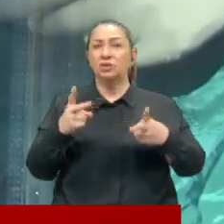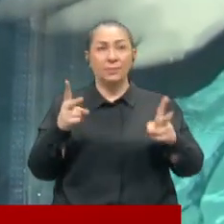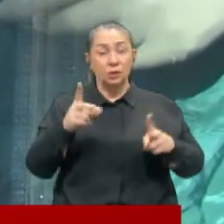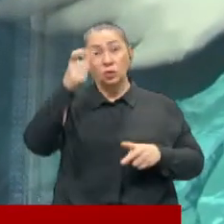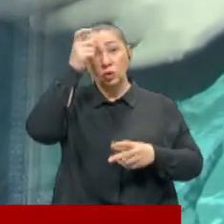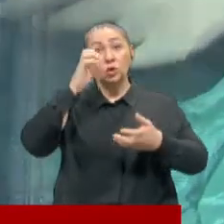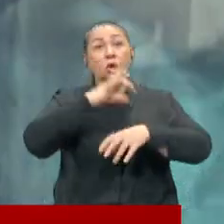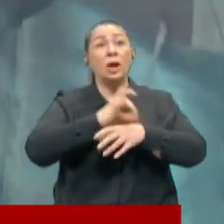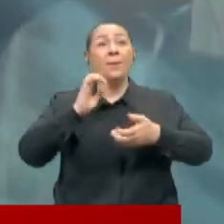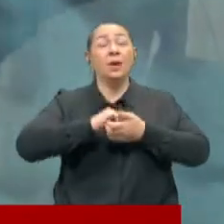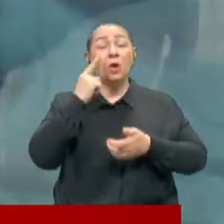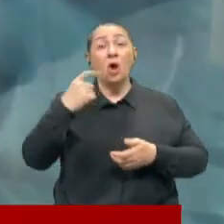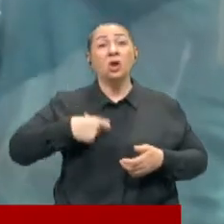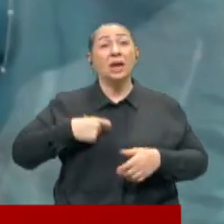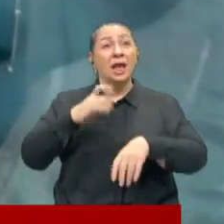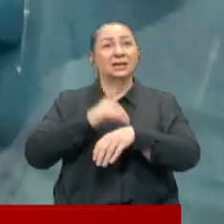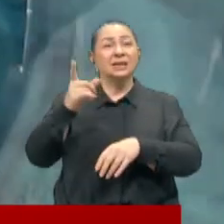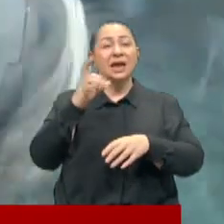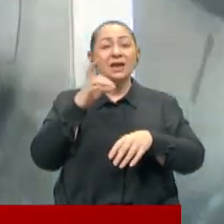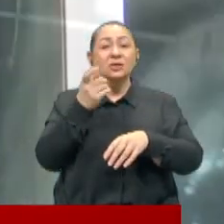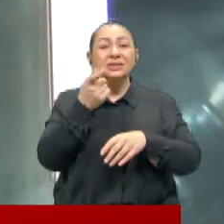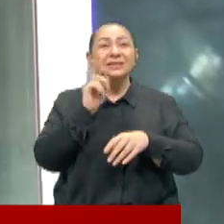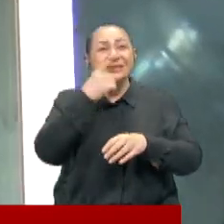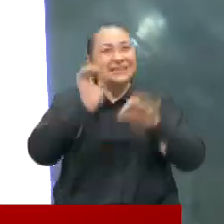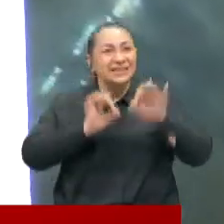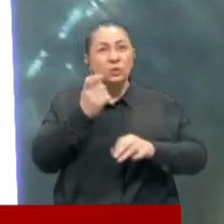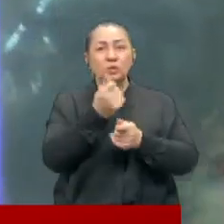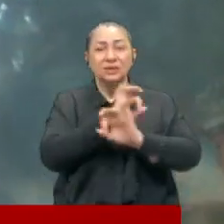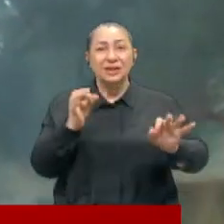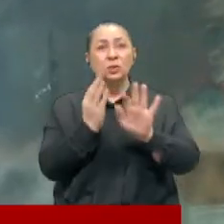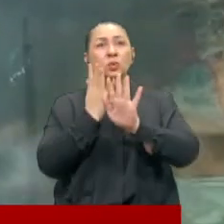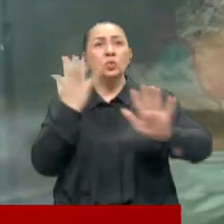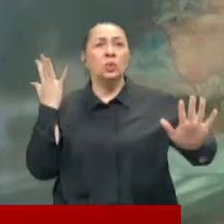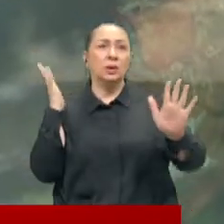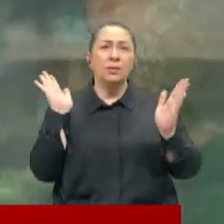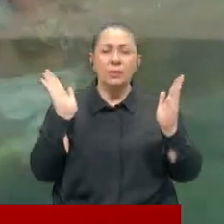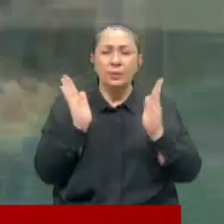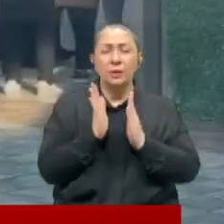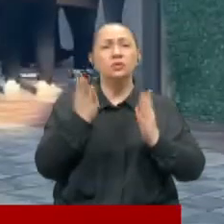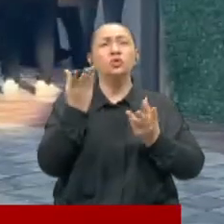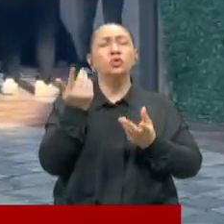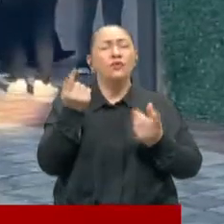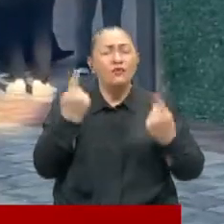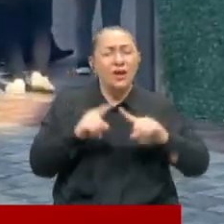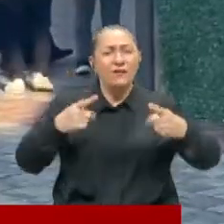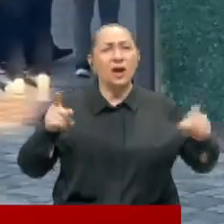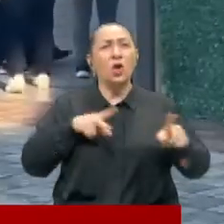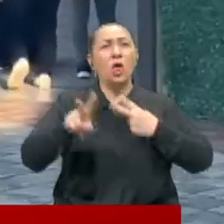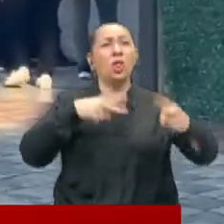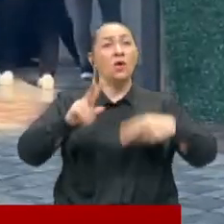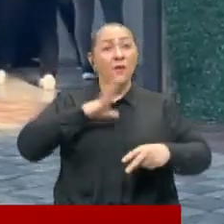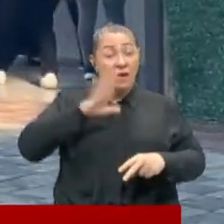Birliği'ne göre özel hastanelerde testin ücretsiz yapılması dahil kuyrukları kısaltacak pek çok formül daha vardı